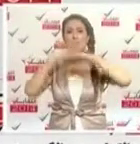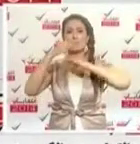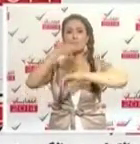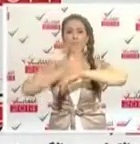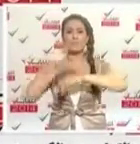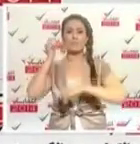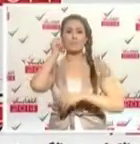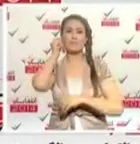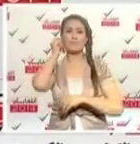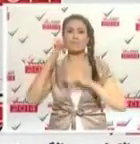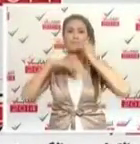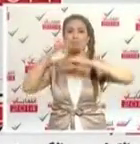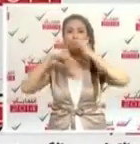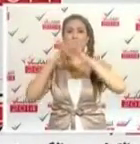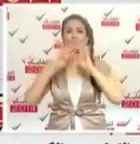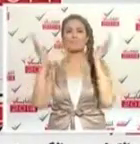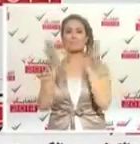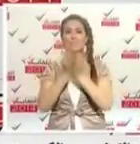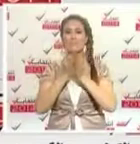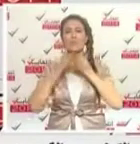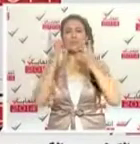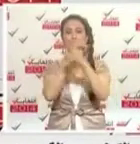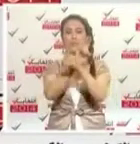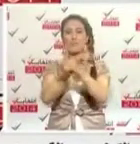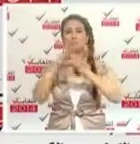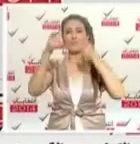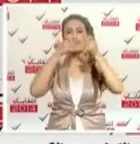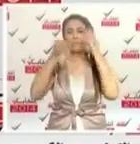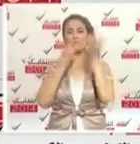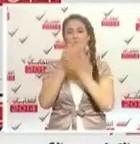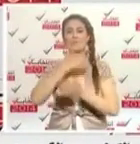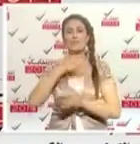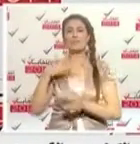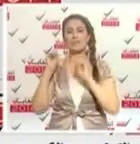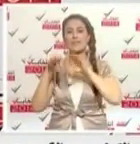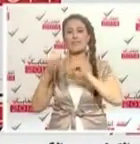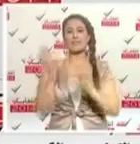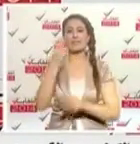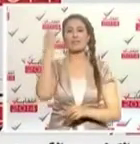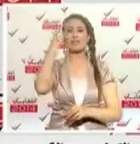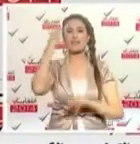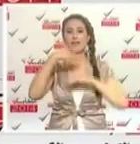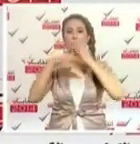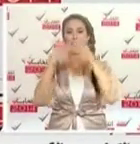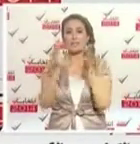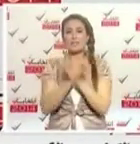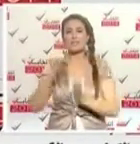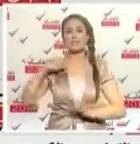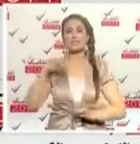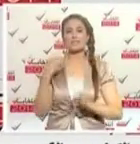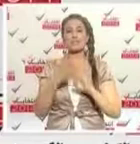خصوصيات القصرين لينهض بالتشغيل ويدفع الاستثمار، غياب المرافق والمؤسسات الصحية والتعليمية والجامعية. وكحركة الشباب الوطني